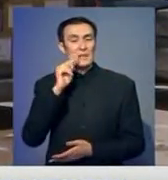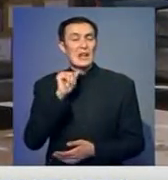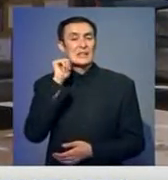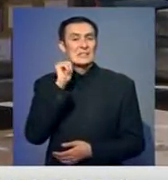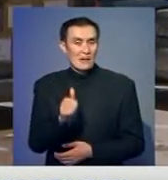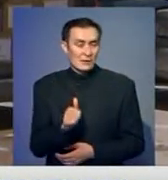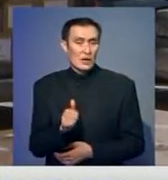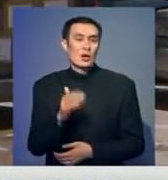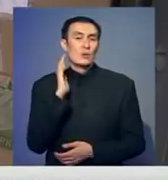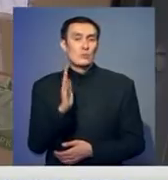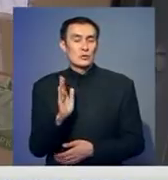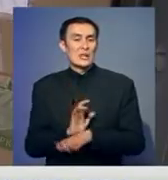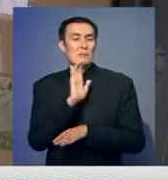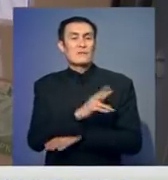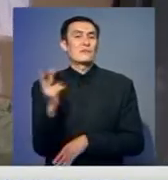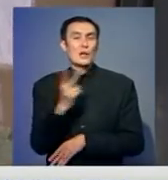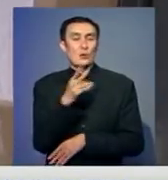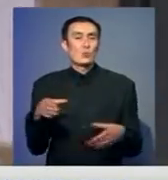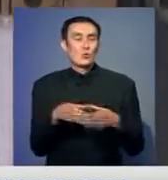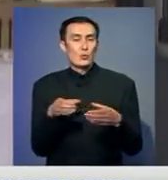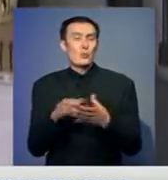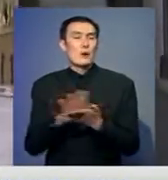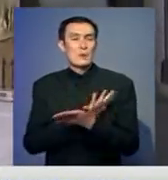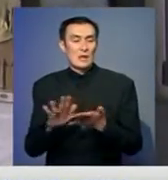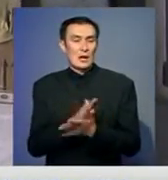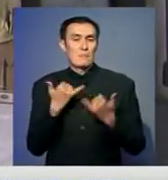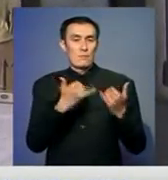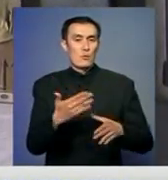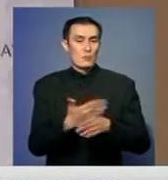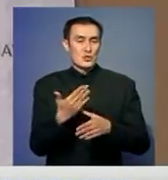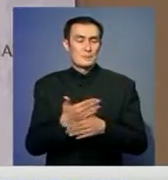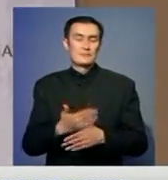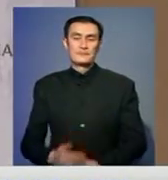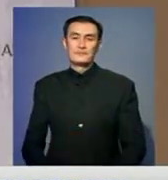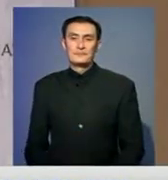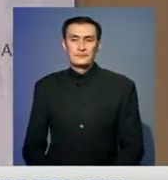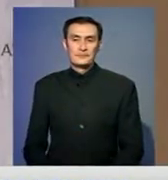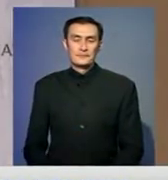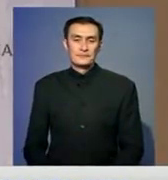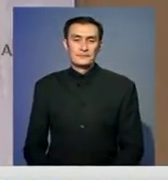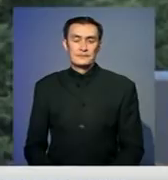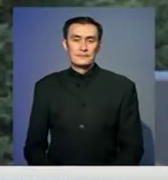уже завтра отсюда отправят вторую партию гуманитарной помощи.